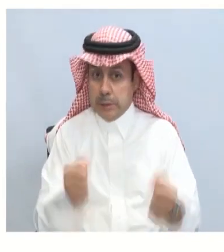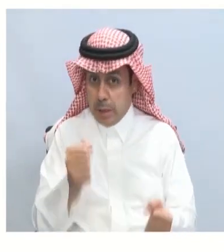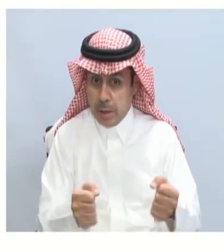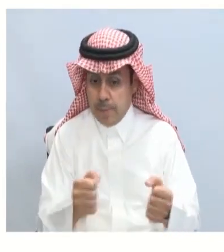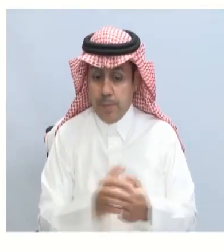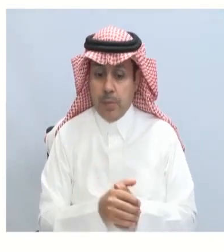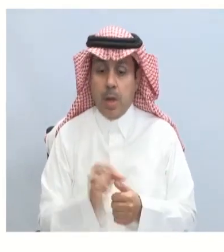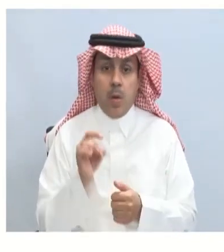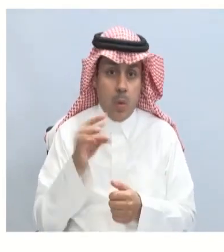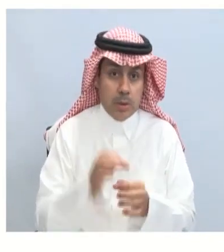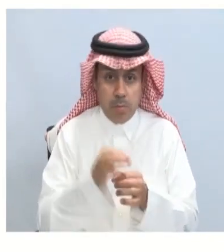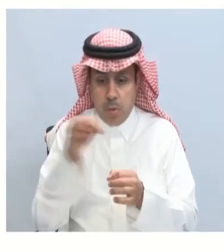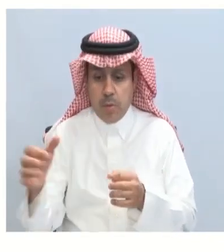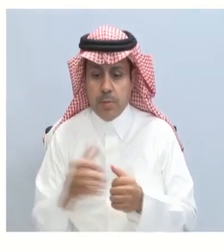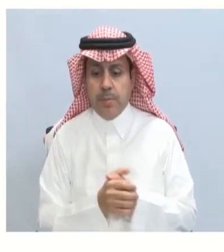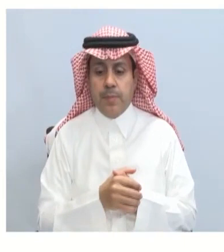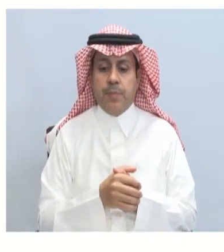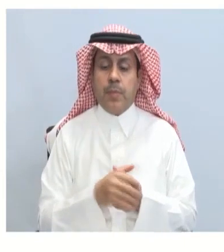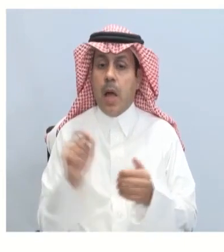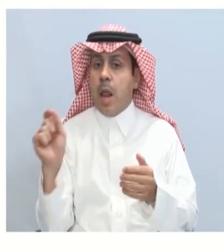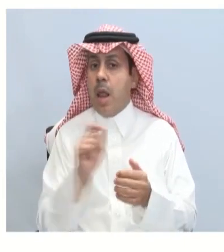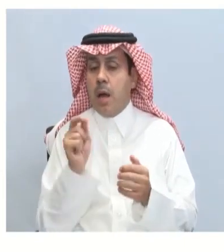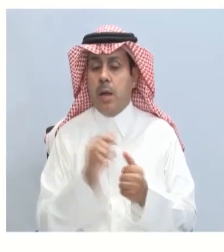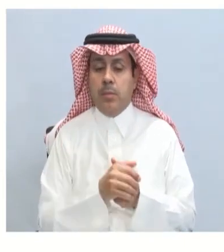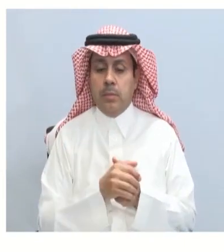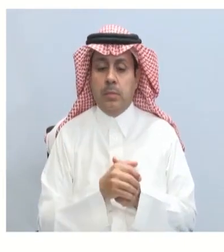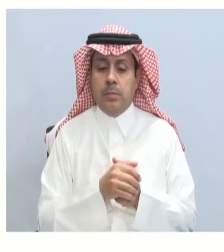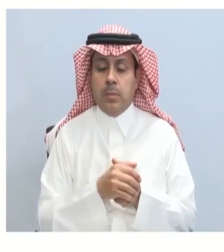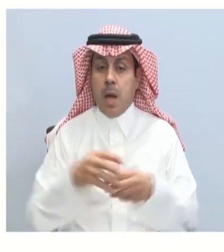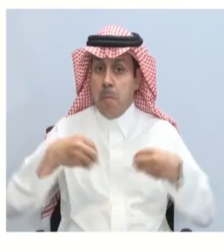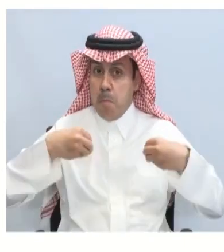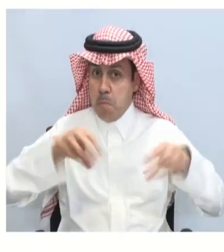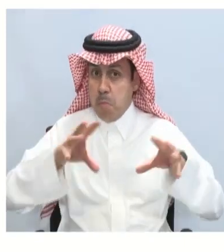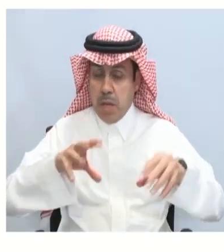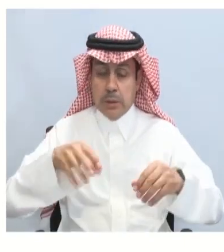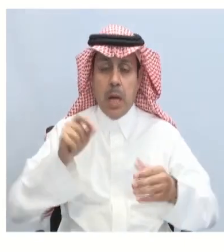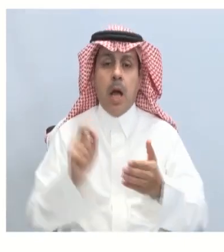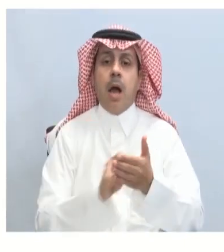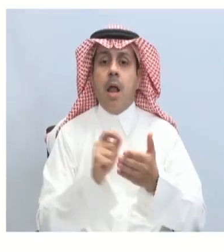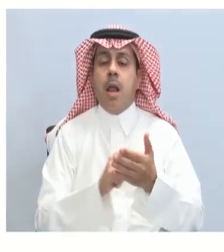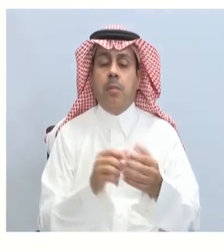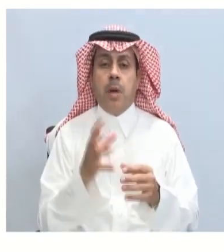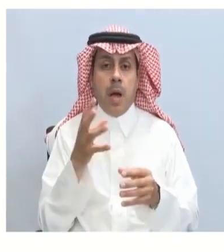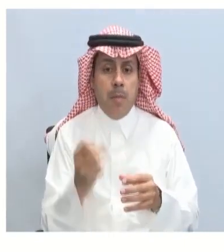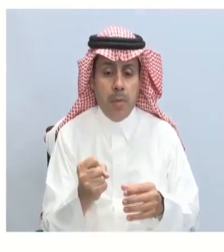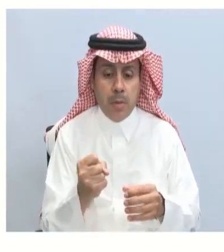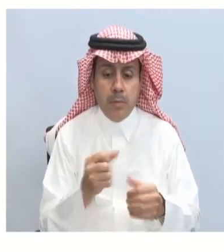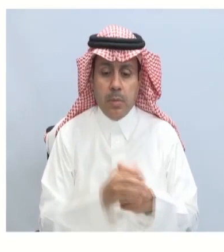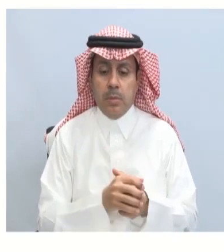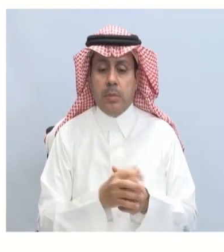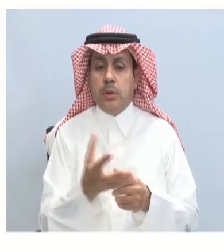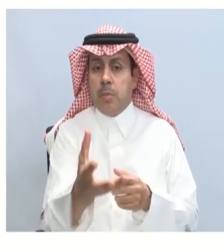واخراجها من موضعها عندنا الاقلام اذا بيعت الاقلام كيف يكون قبضها هنا